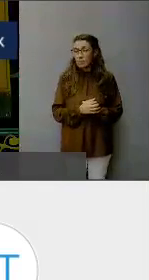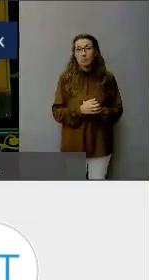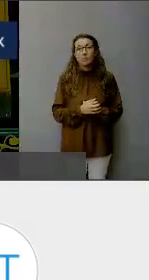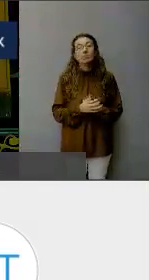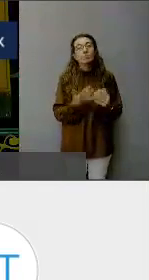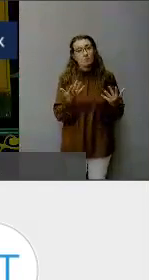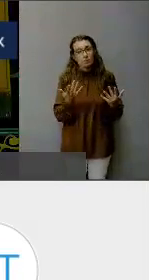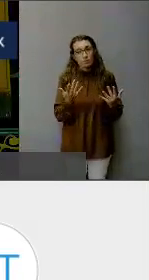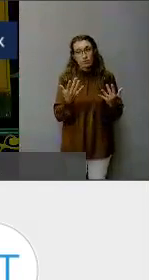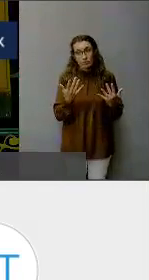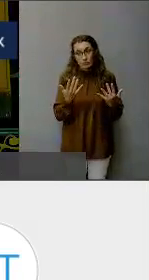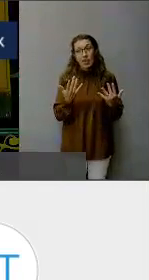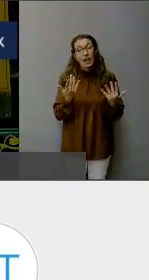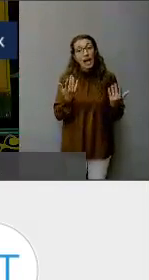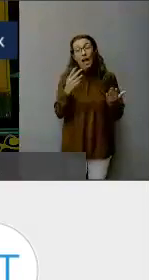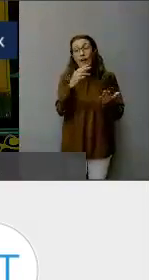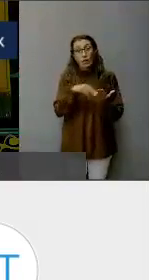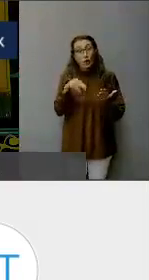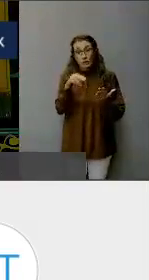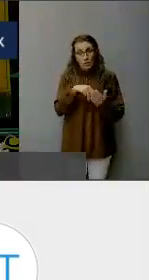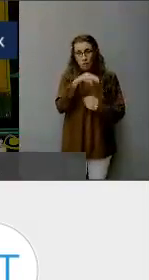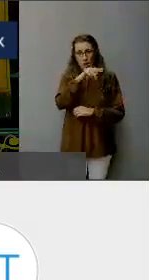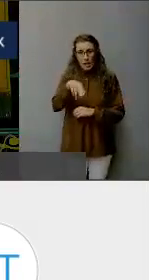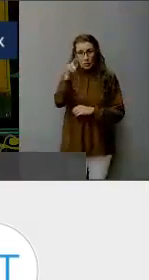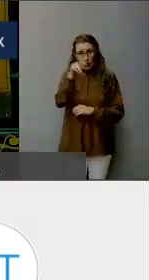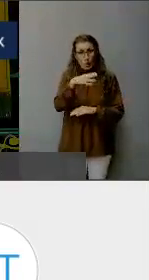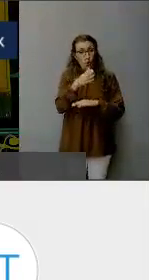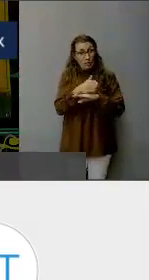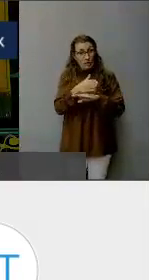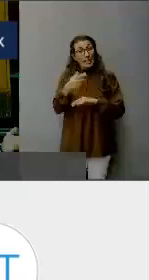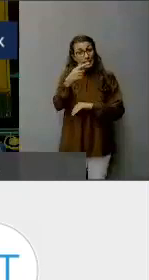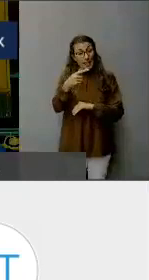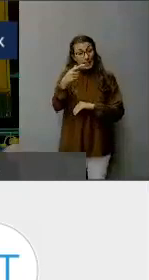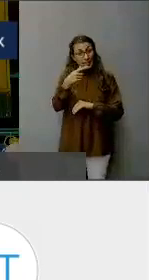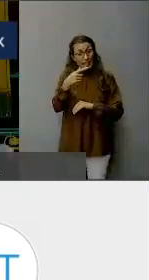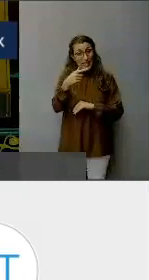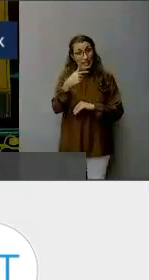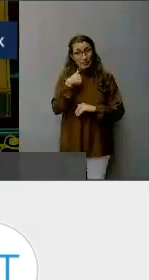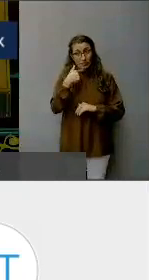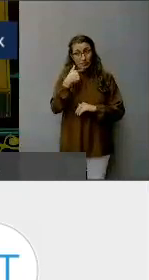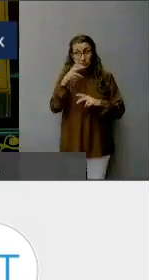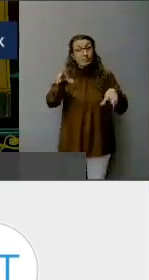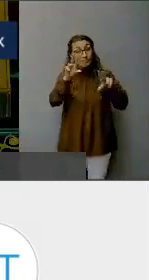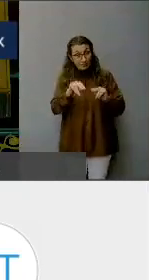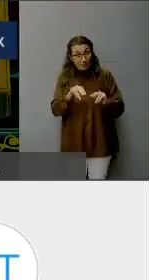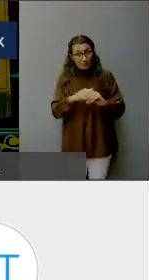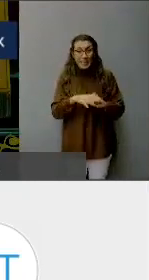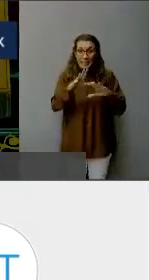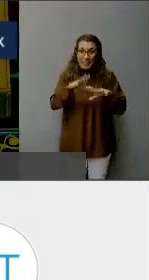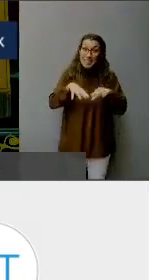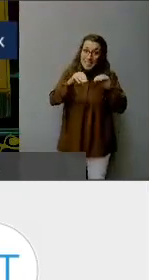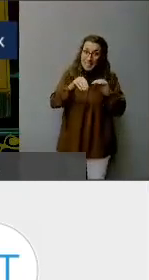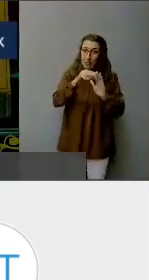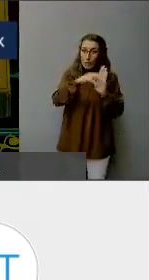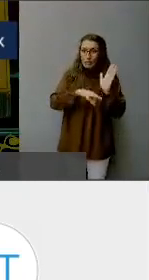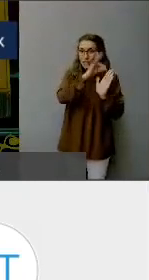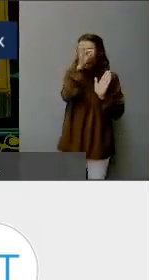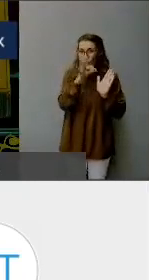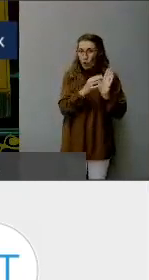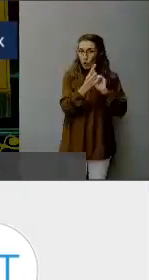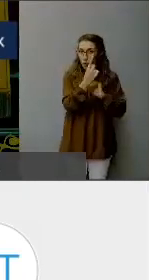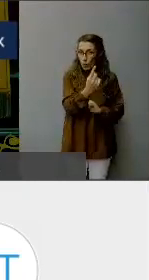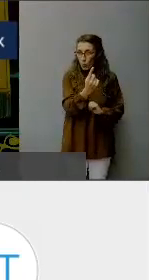loro lo dico anche alla votazione annullata consigliere the ride partiamo dall ordine del giorno numero uno